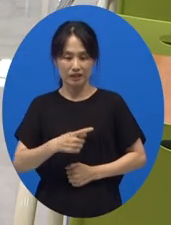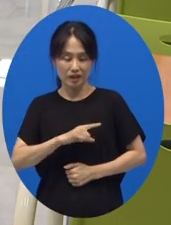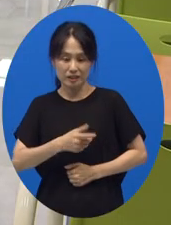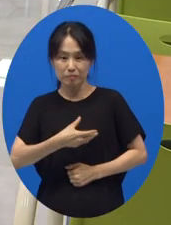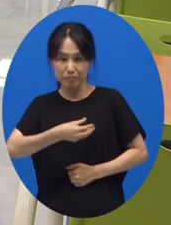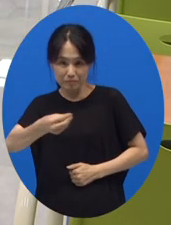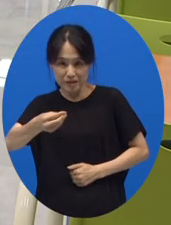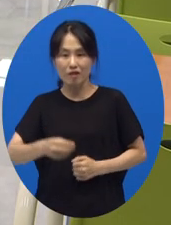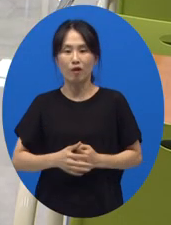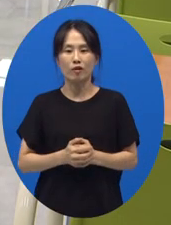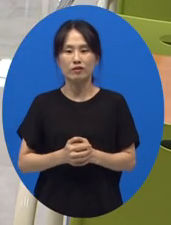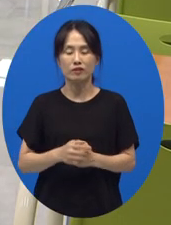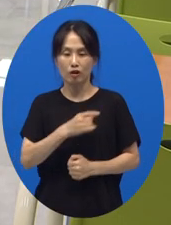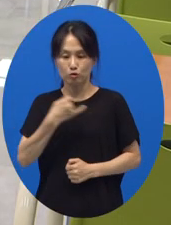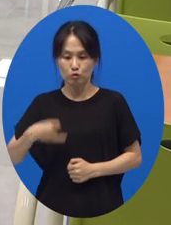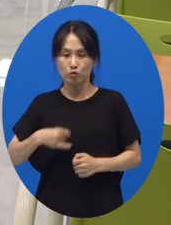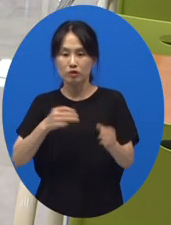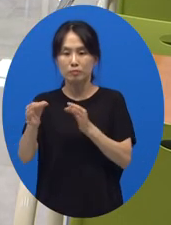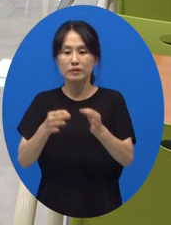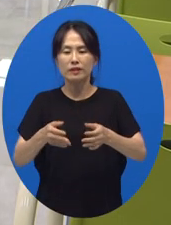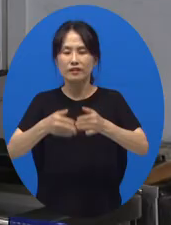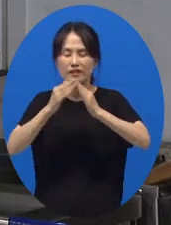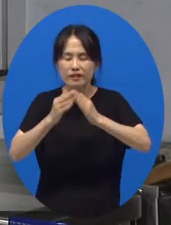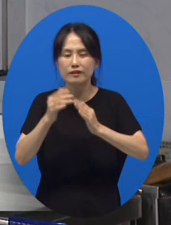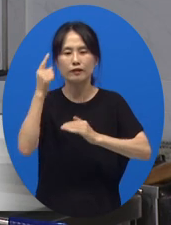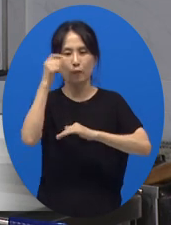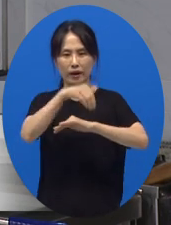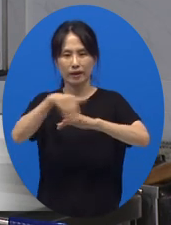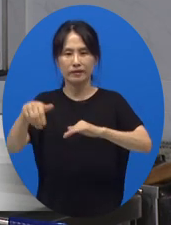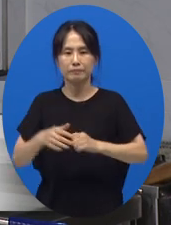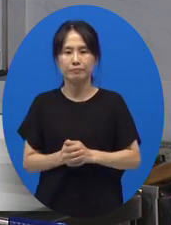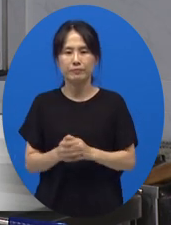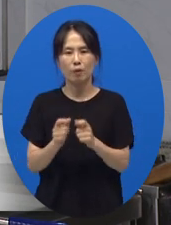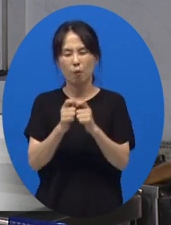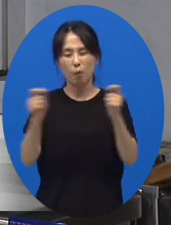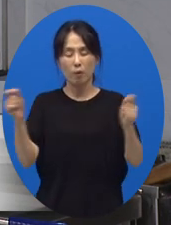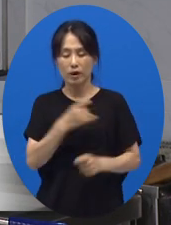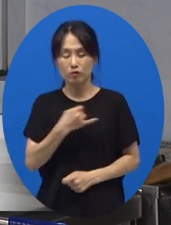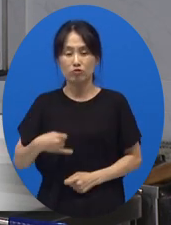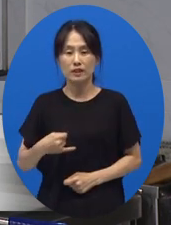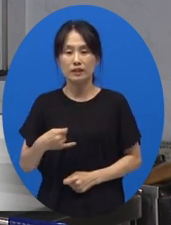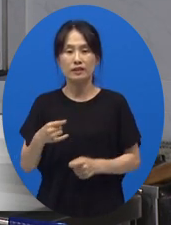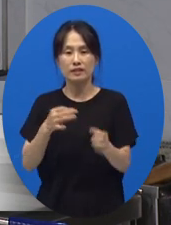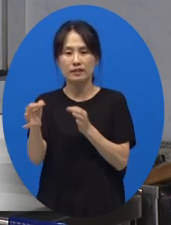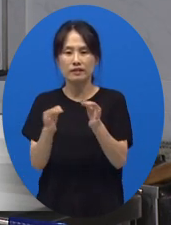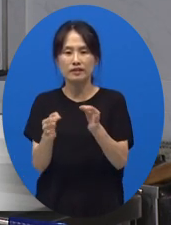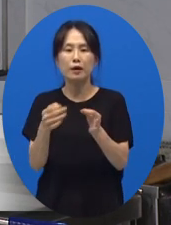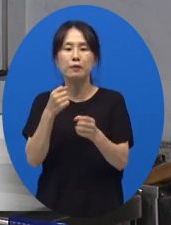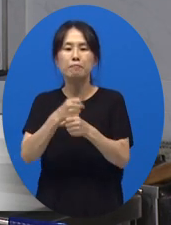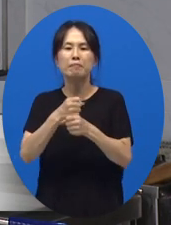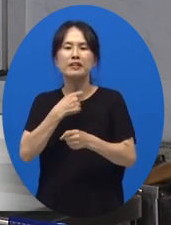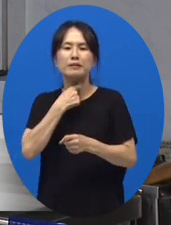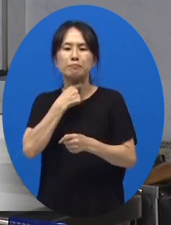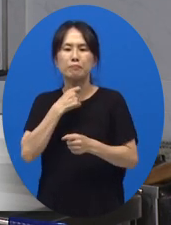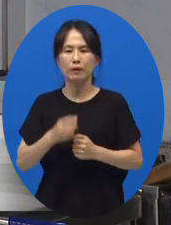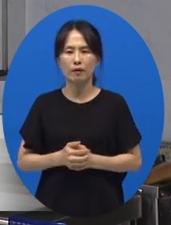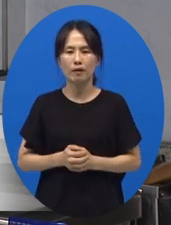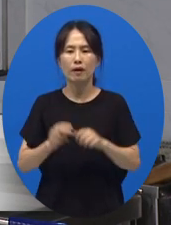이름을 딴 중국 음식점의 첫 발을 뗐습니다. 오래된 중식당을 만들어 보고